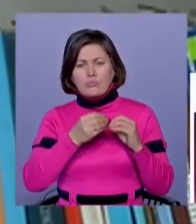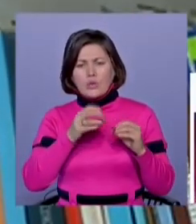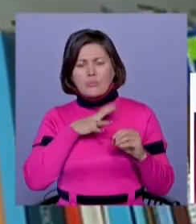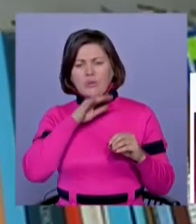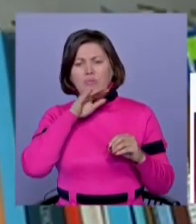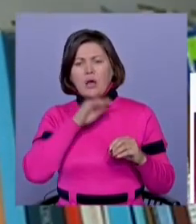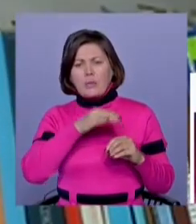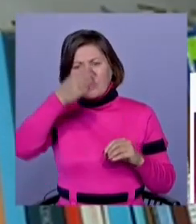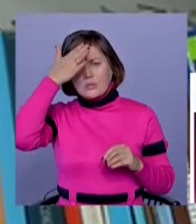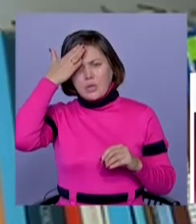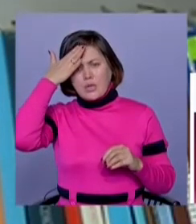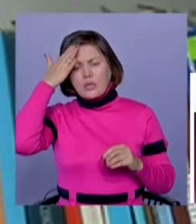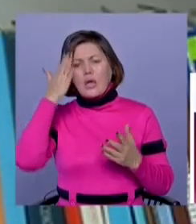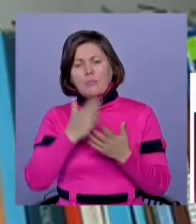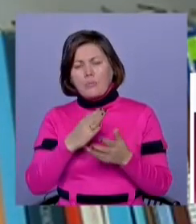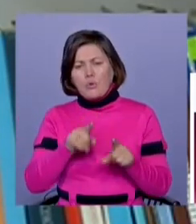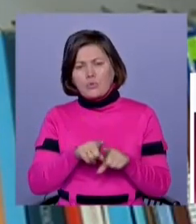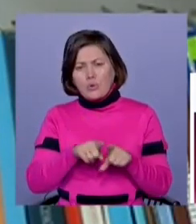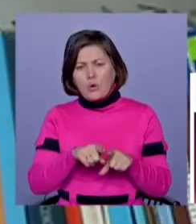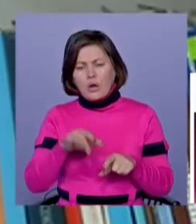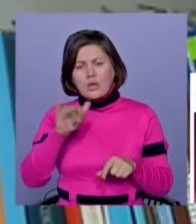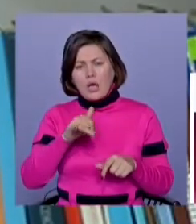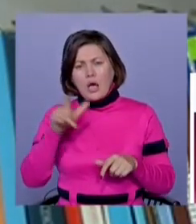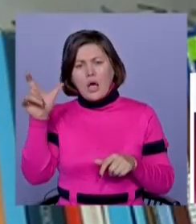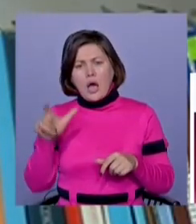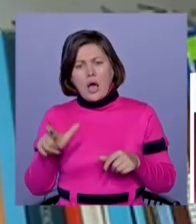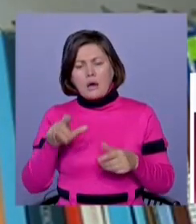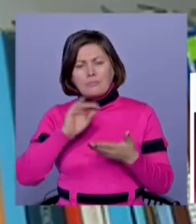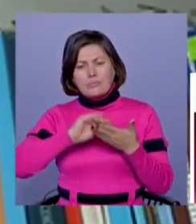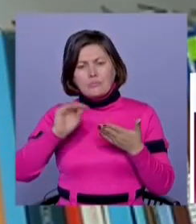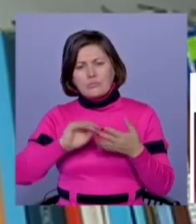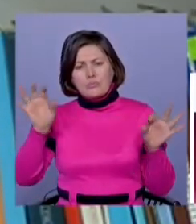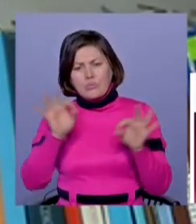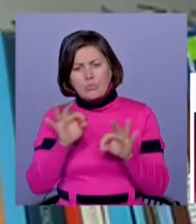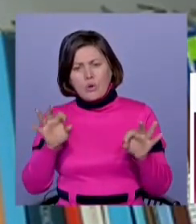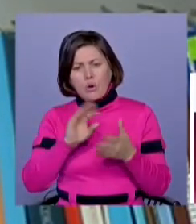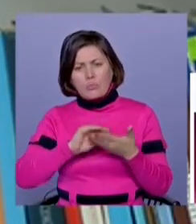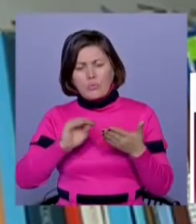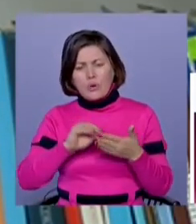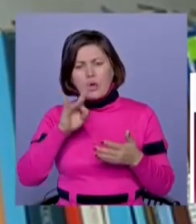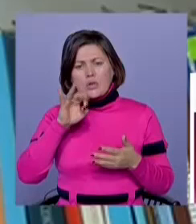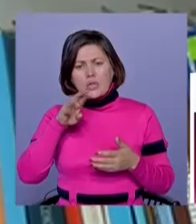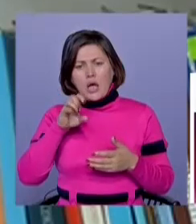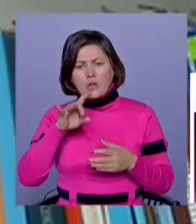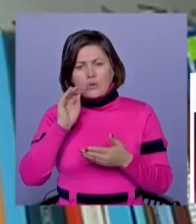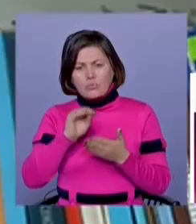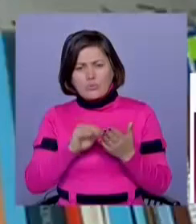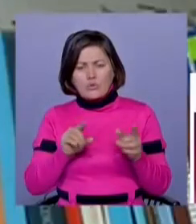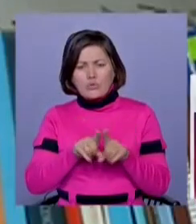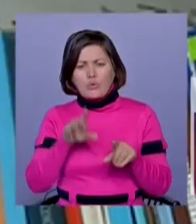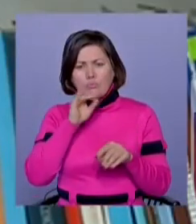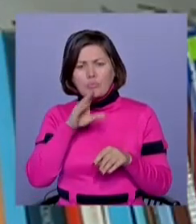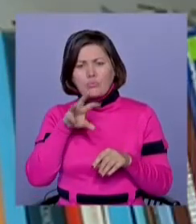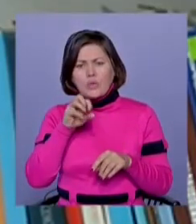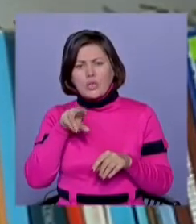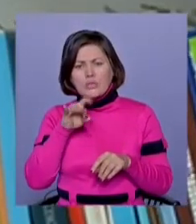кәсіби талант та бар. Ақындық талант та бар, редакторлық талант та бар, менеджерлік